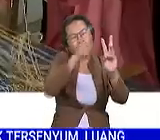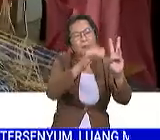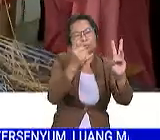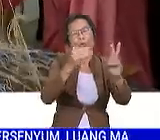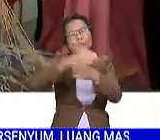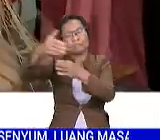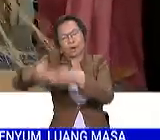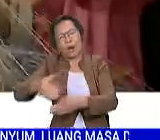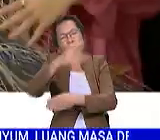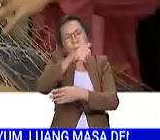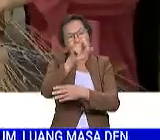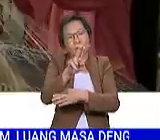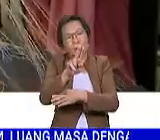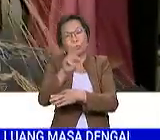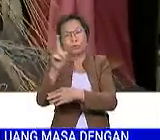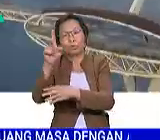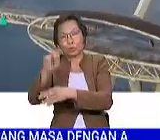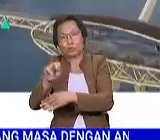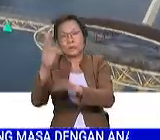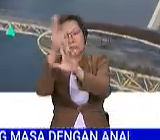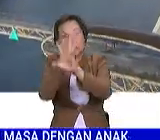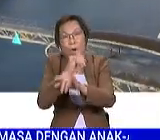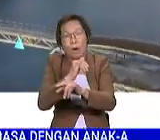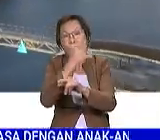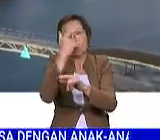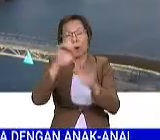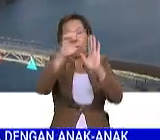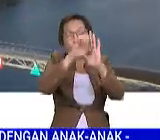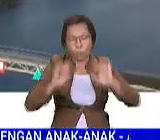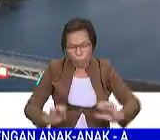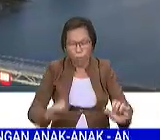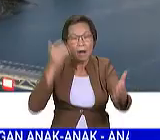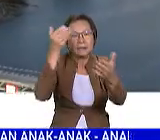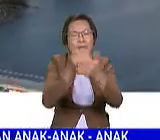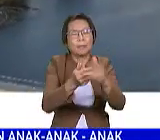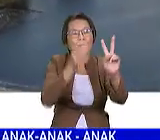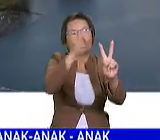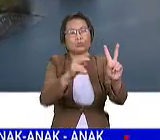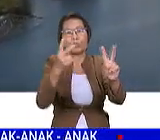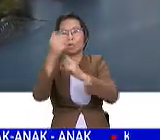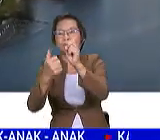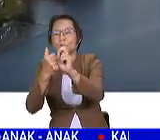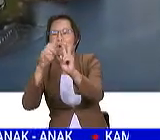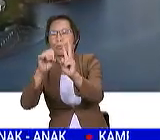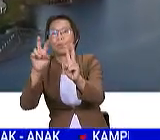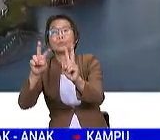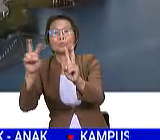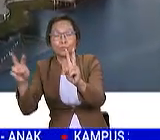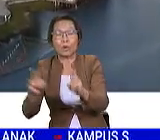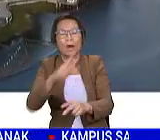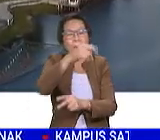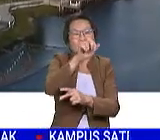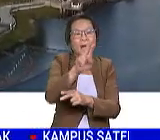lepas bagaimanapun Kia Rio donlowad digantung di bawah ordinan darurat sehingga dua Februari tahun depan desas-desus kemungkinan